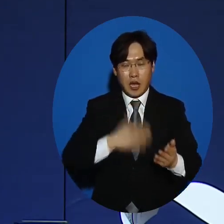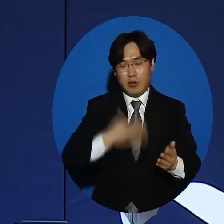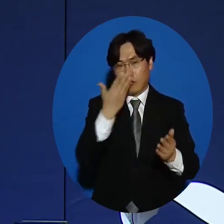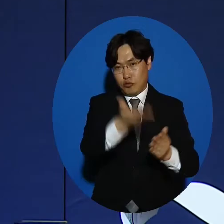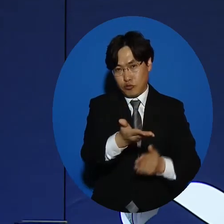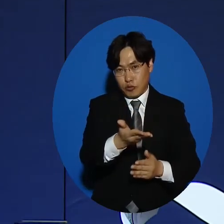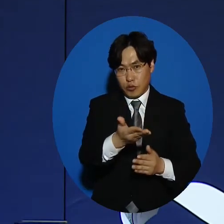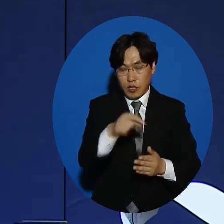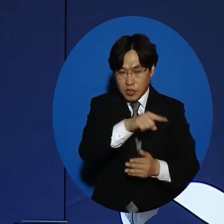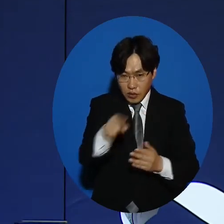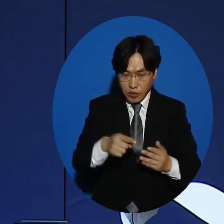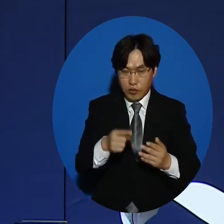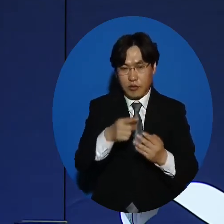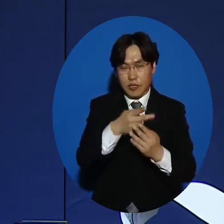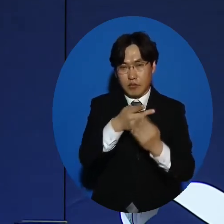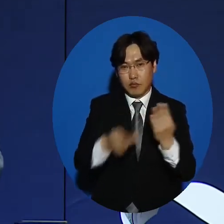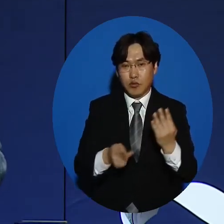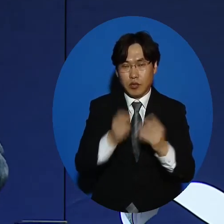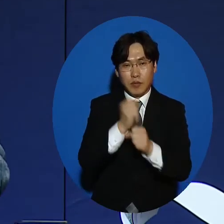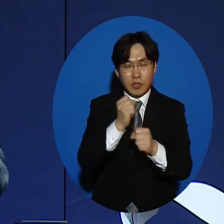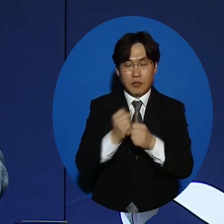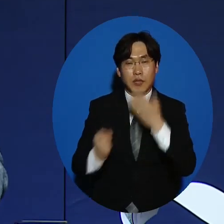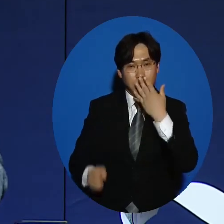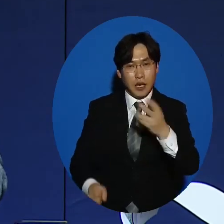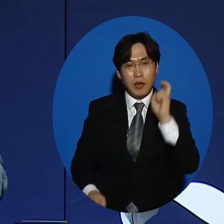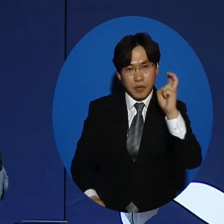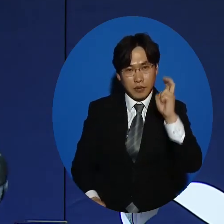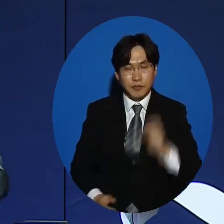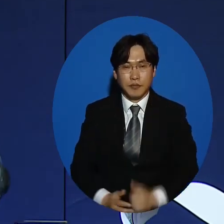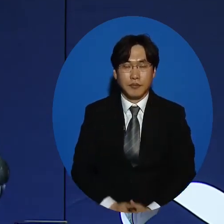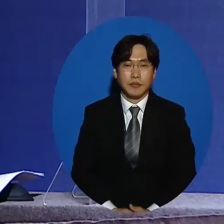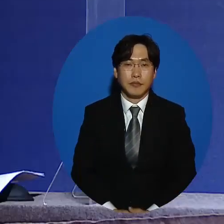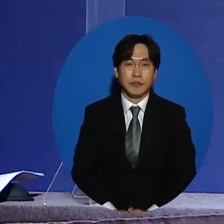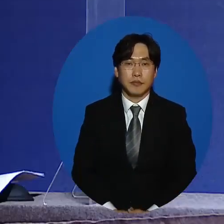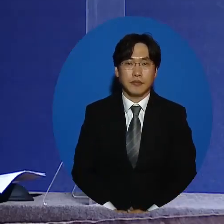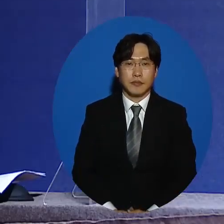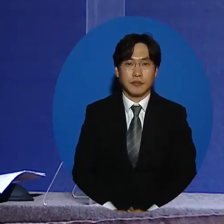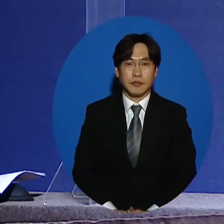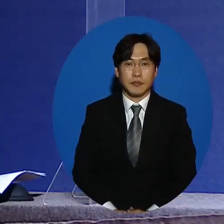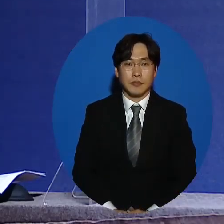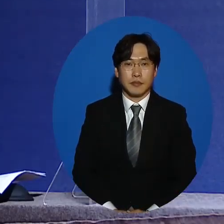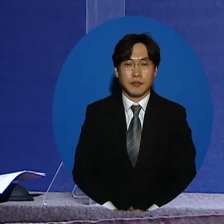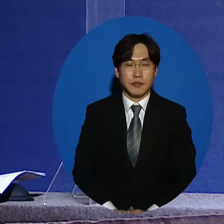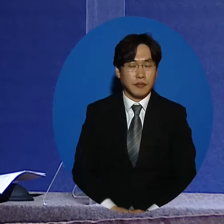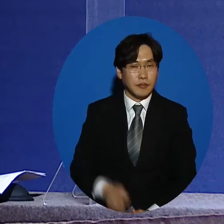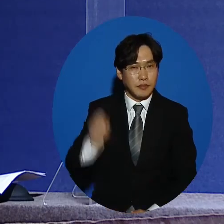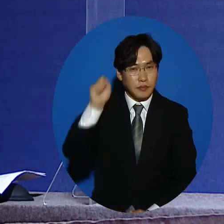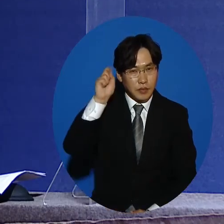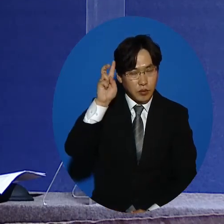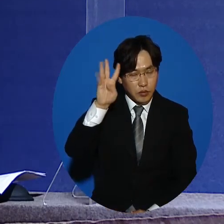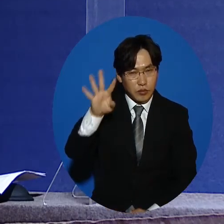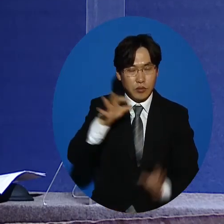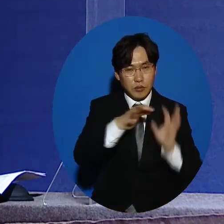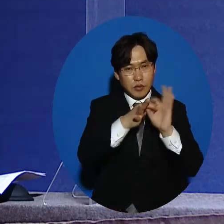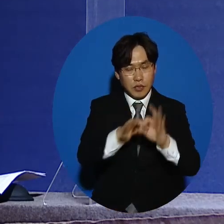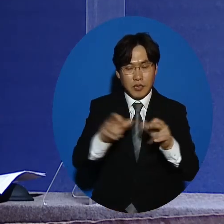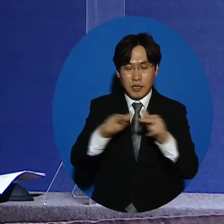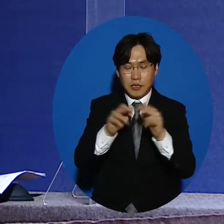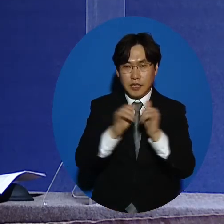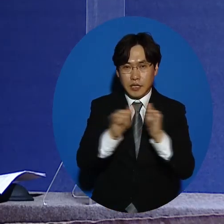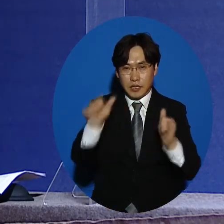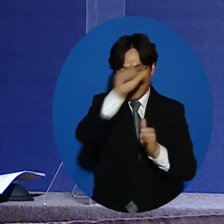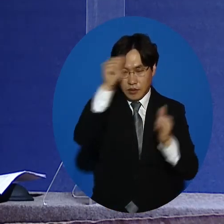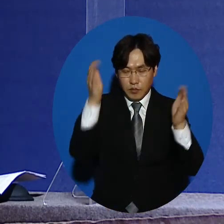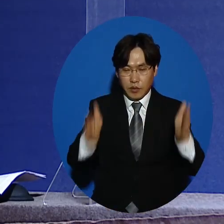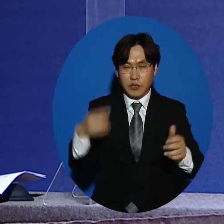시킬 수 있다라고 하는 거죠. 네. 자, 그 아주 우리 박사님 몇 날 며칠을 우리 그 장애인 평생 교육에